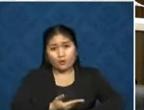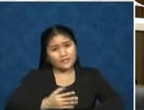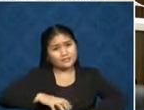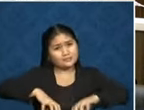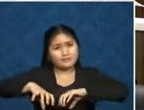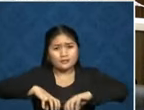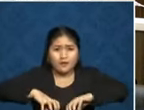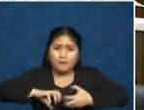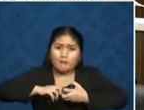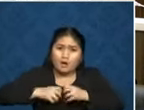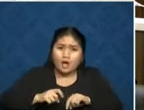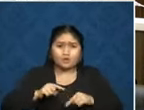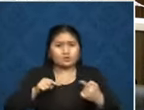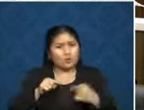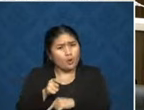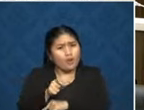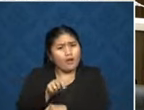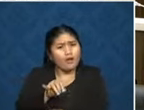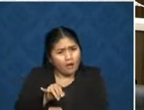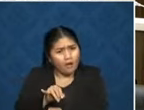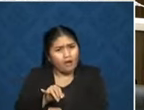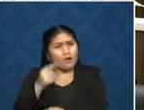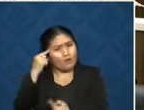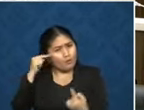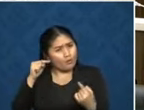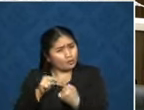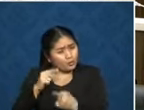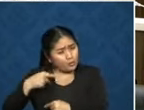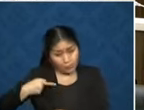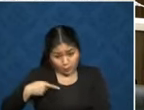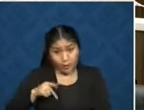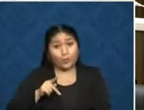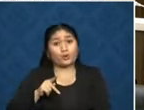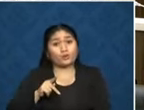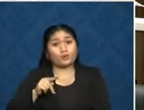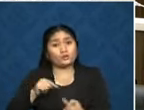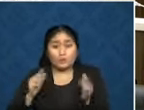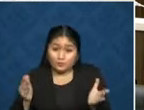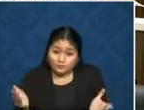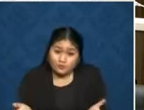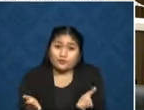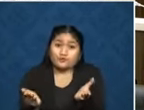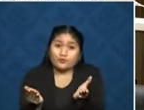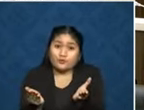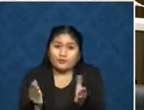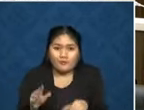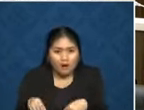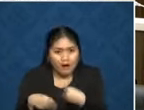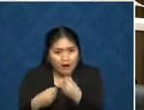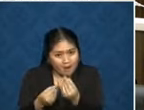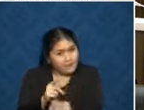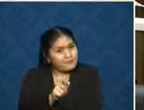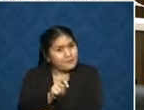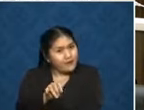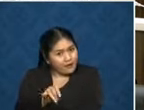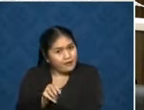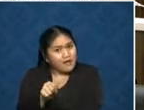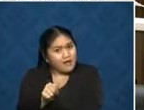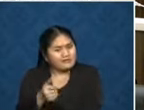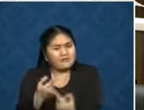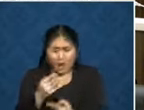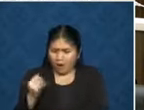การปัญหาเรื่อง AI ในสิ่งที่มันเป็นประโยชน์ก็คือส่งเสริมทำให้มันเกิดขึ้นส่วนข้อ